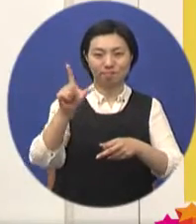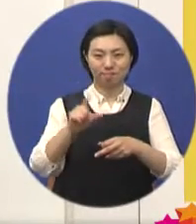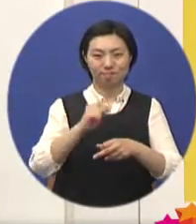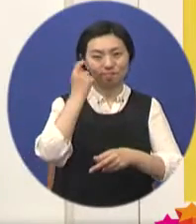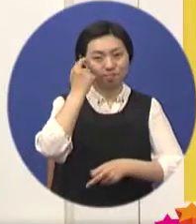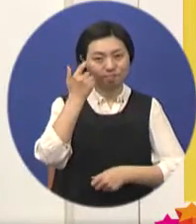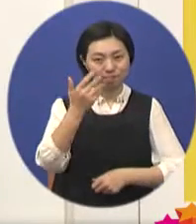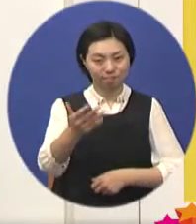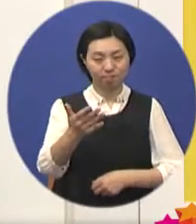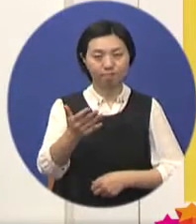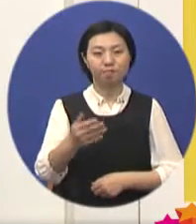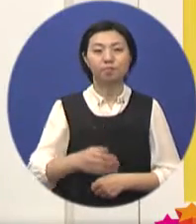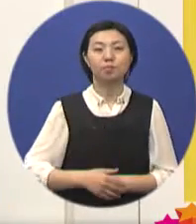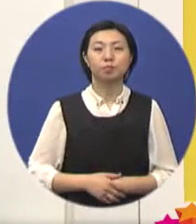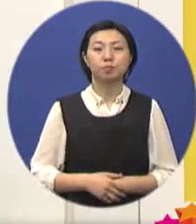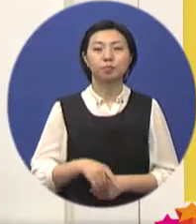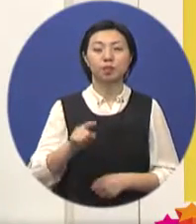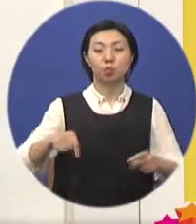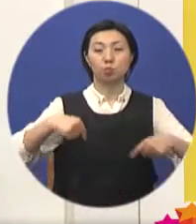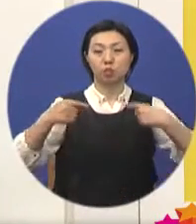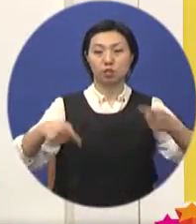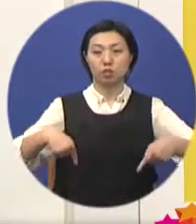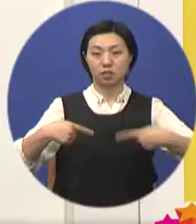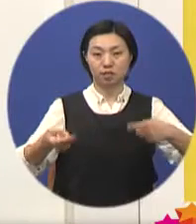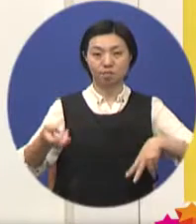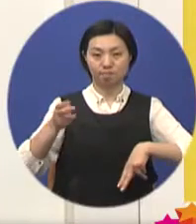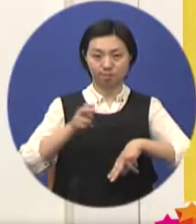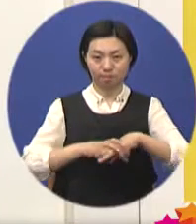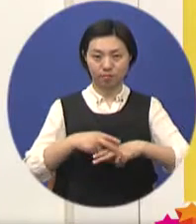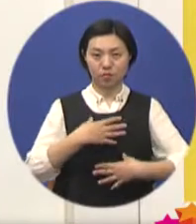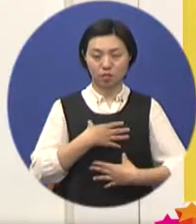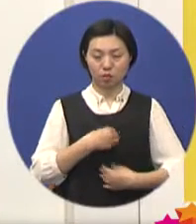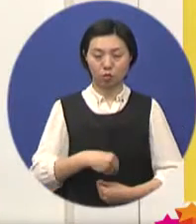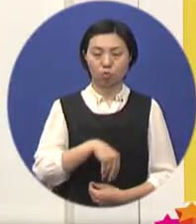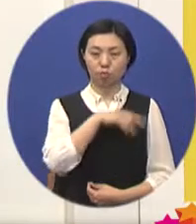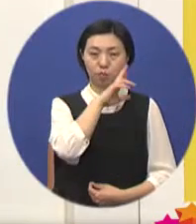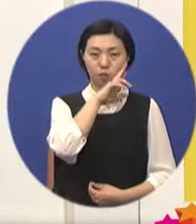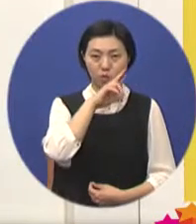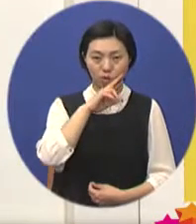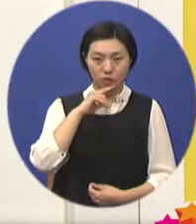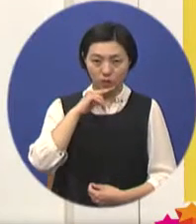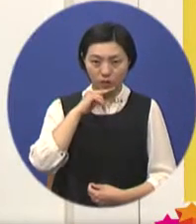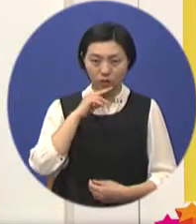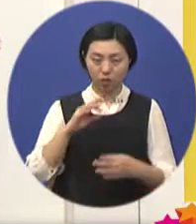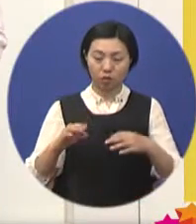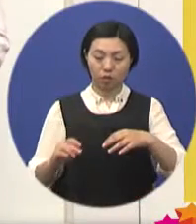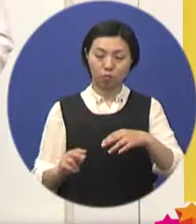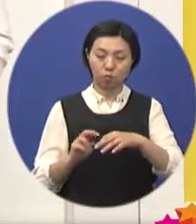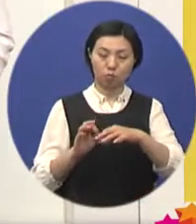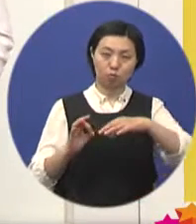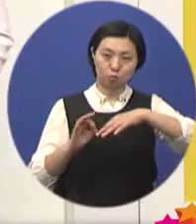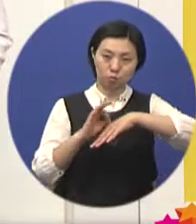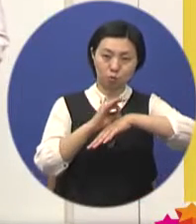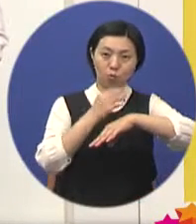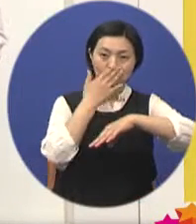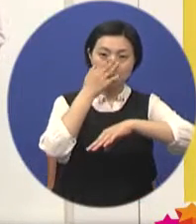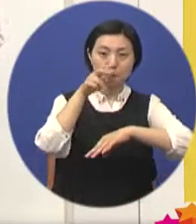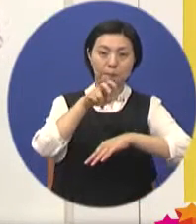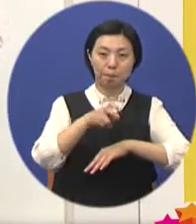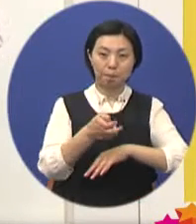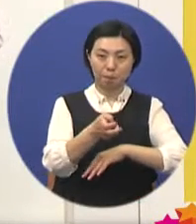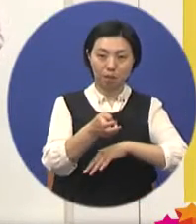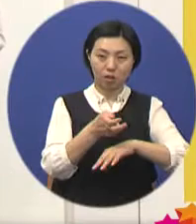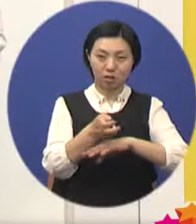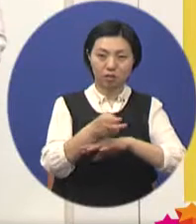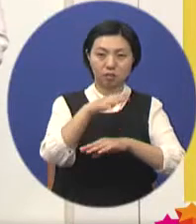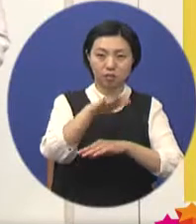퀴즈. 이것은 휠체어를 탄 장애인이 안전하고 편리하게 오를 수 있도록 만든 버스입니다. 네. 차체 바닥이